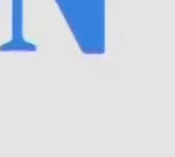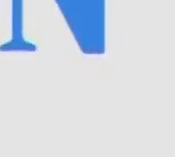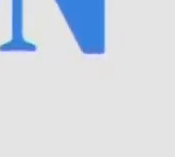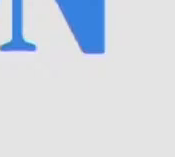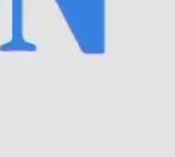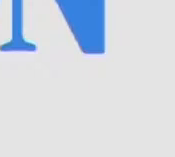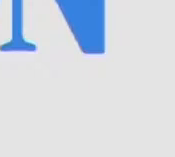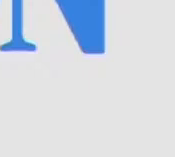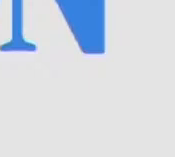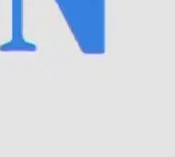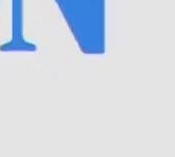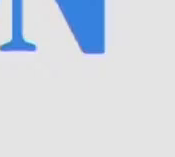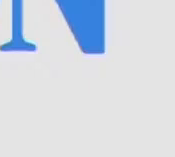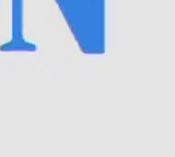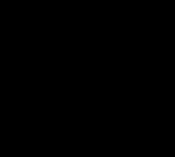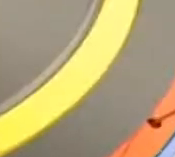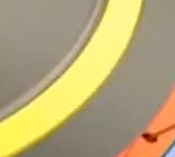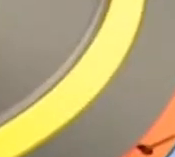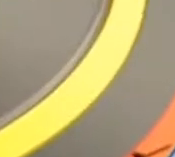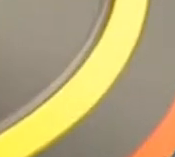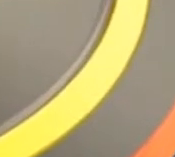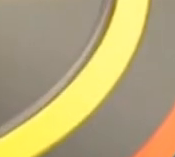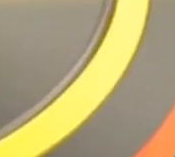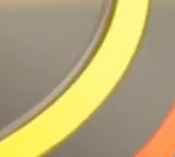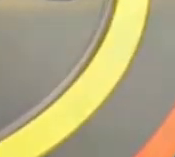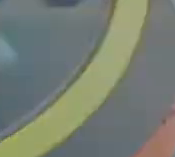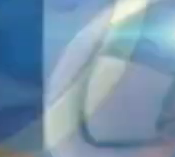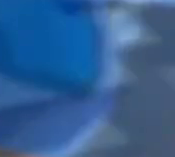In love with Ramon.